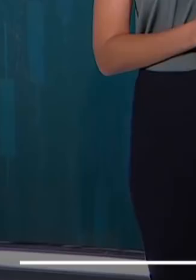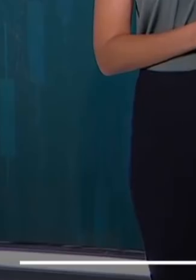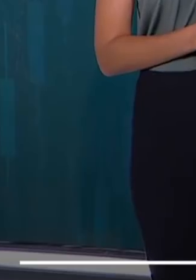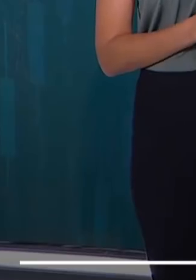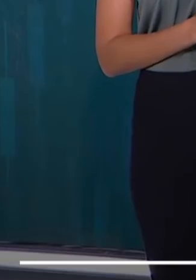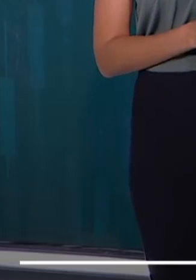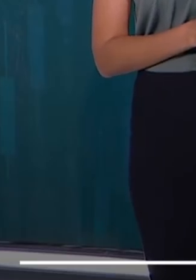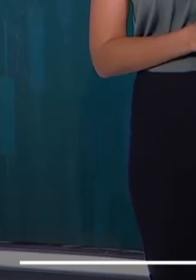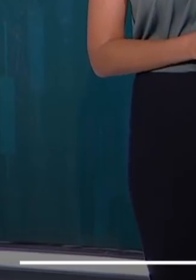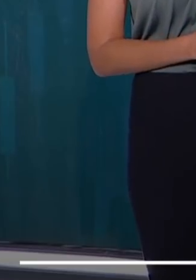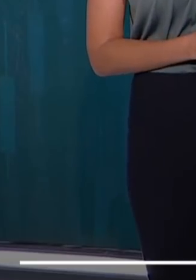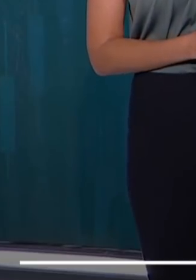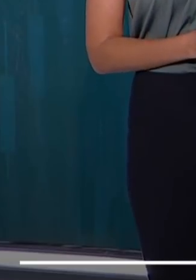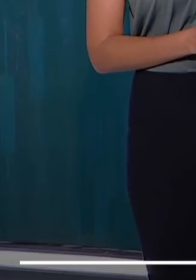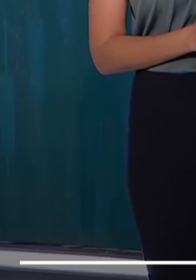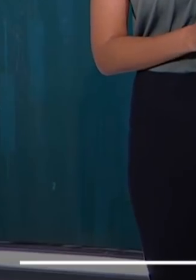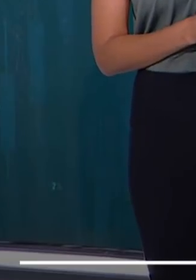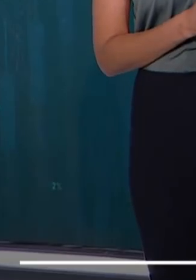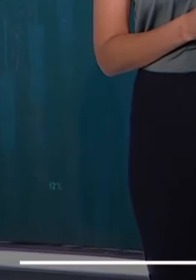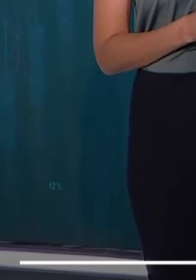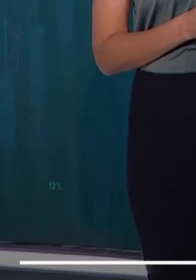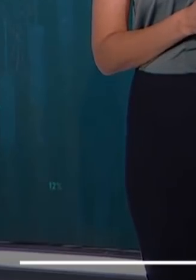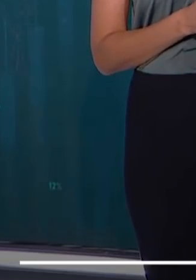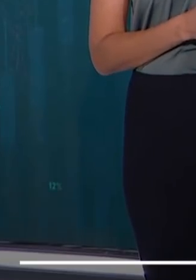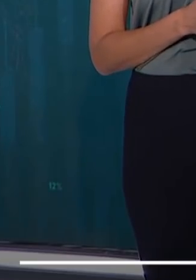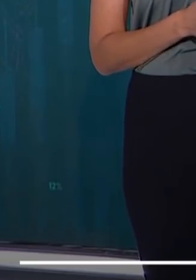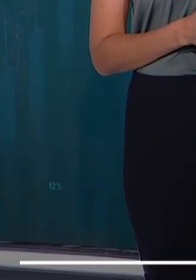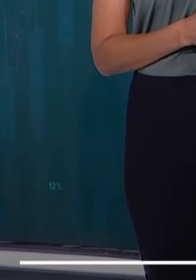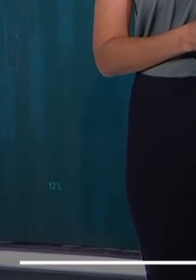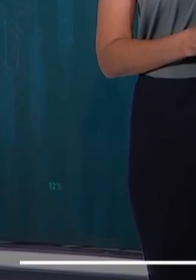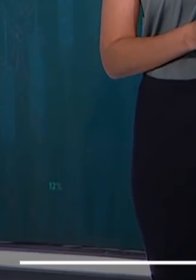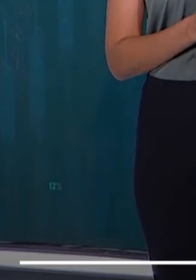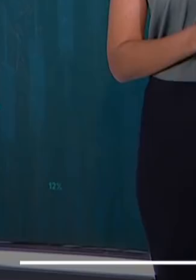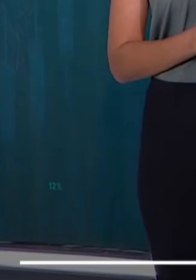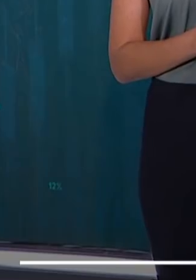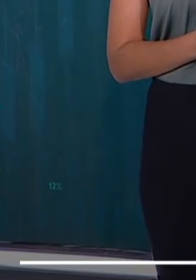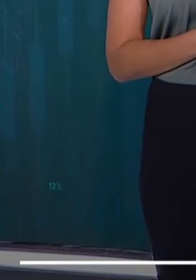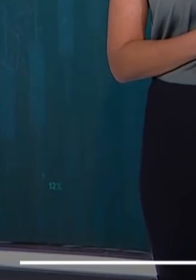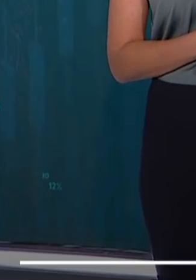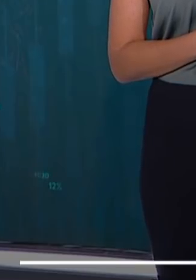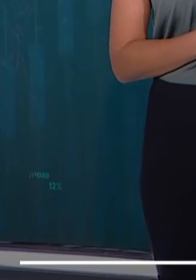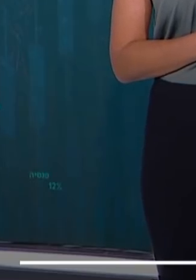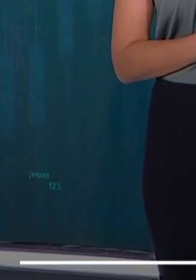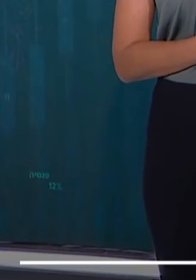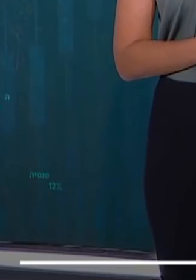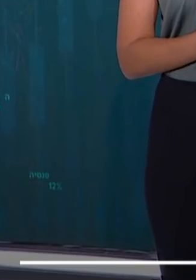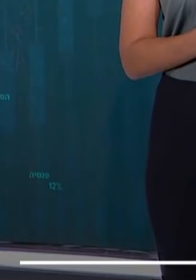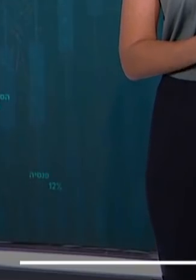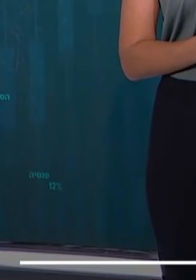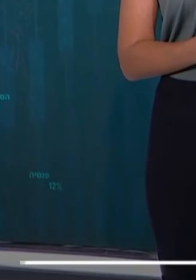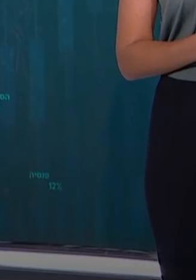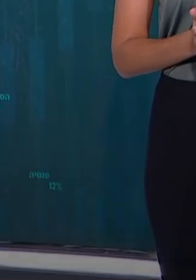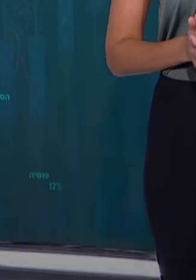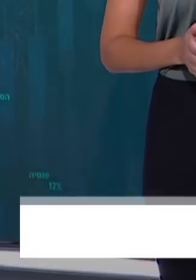הממשלה החדשה ועל שוויון מגדרי. נהיה גם עם המניה של קוקה קולה שצונחת בגלל איש אחד שסירב לקחת שלוק,